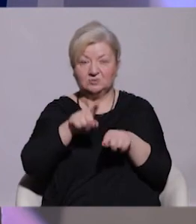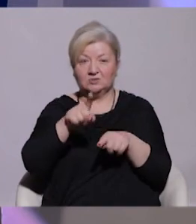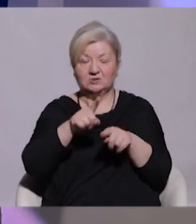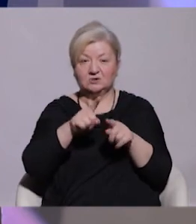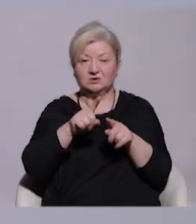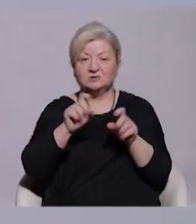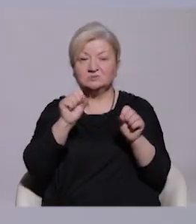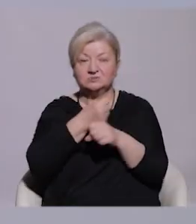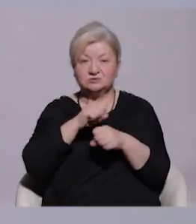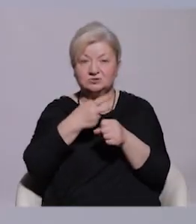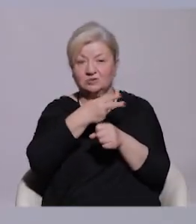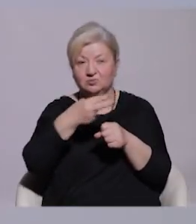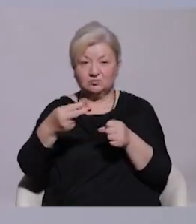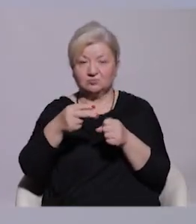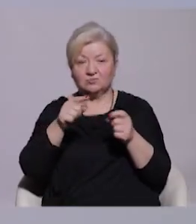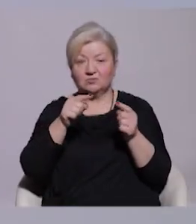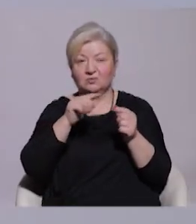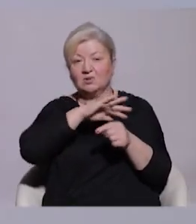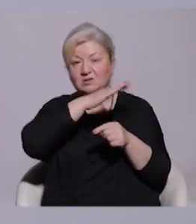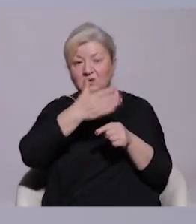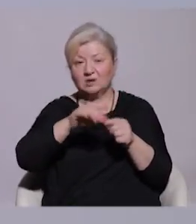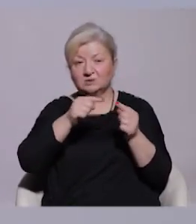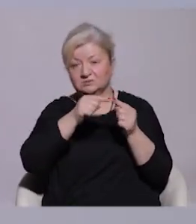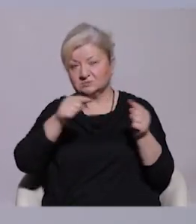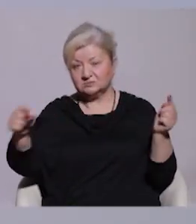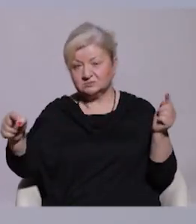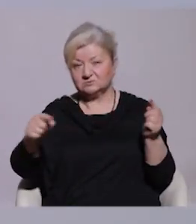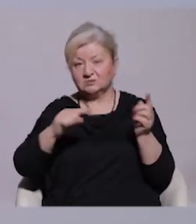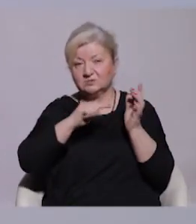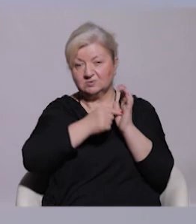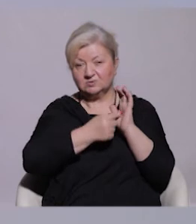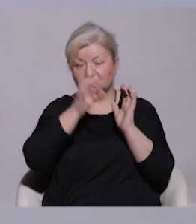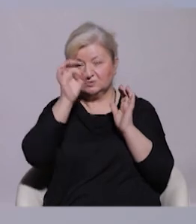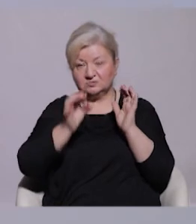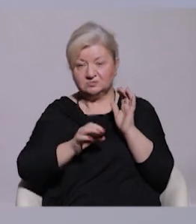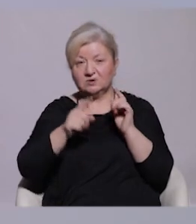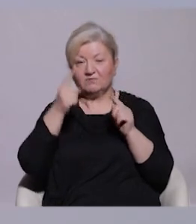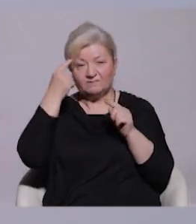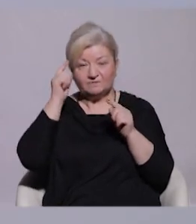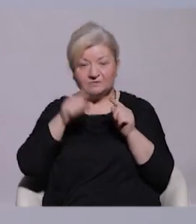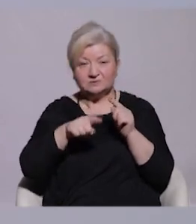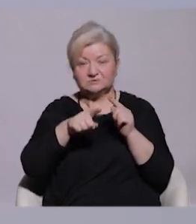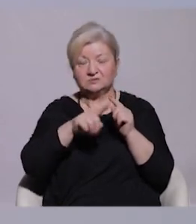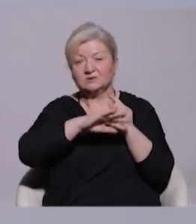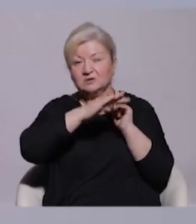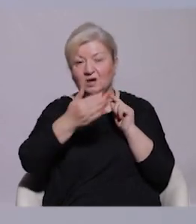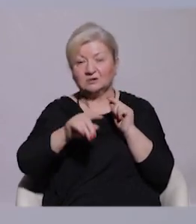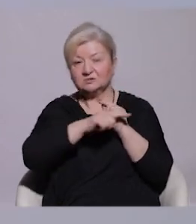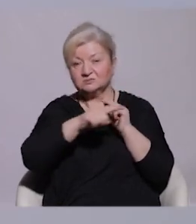სიჩქარე უდრის, ესე იგი, ტალღის სიგრძე გამრავლებული სიხშირეზე, და ჩვენ ვიცით, რომ ტალღის სიგრძე მუდმივია,